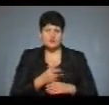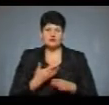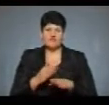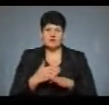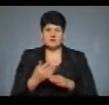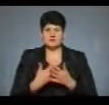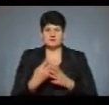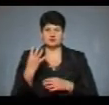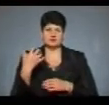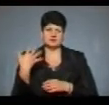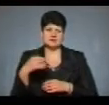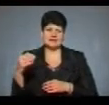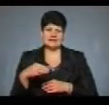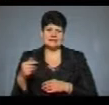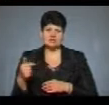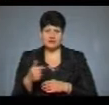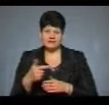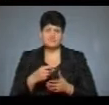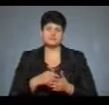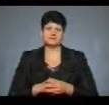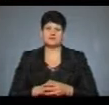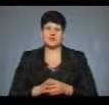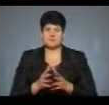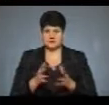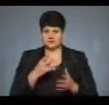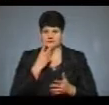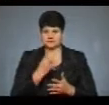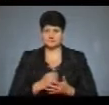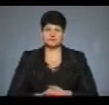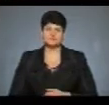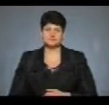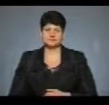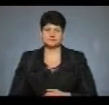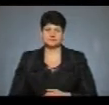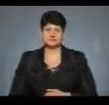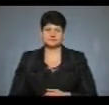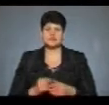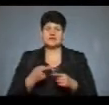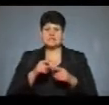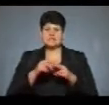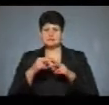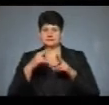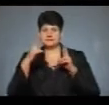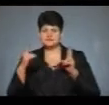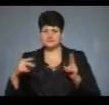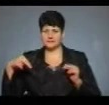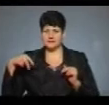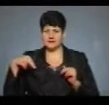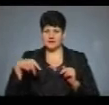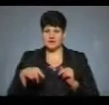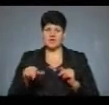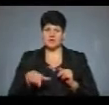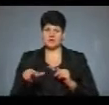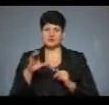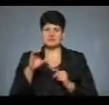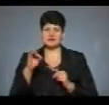майже 450 тисяч гривень. Більше у сюжеті Любові Гадомської. Це підвісний пішохідний міст через річку Серед